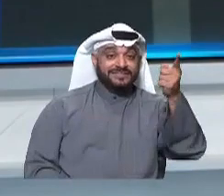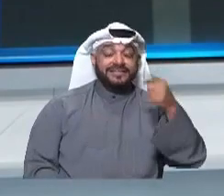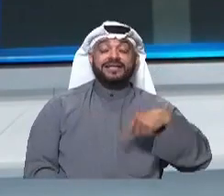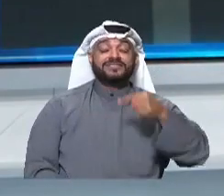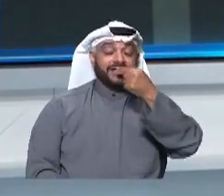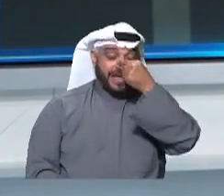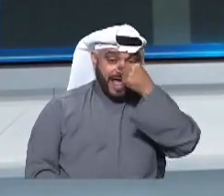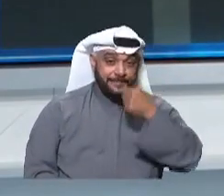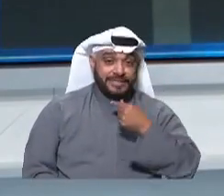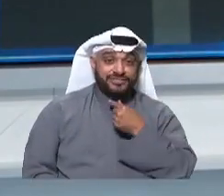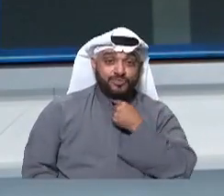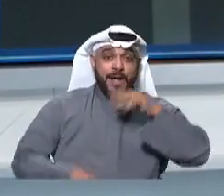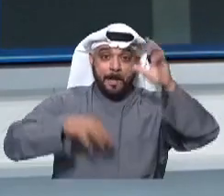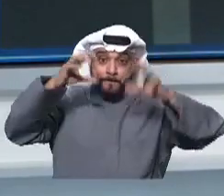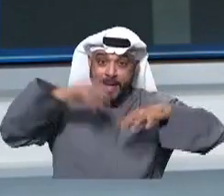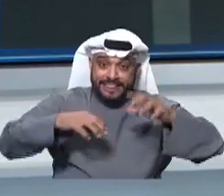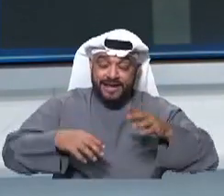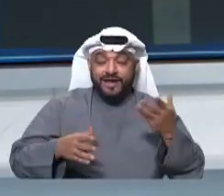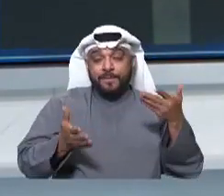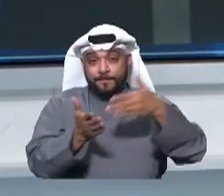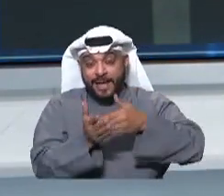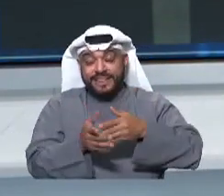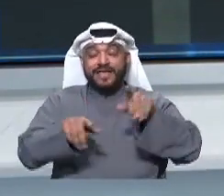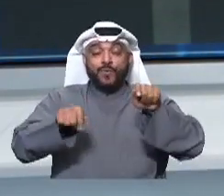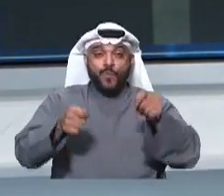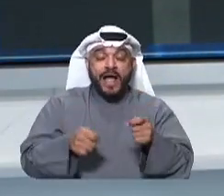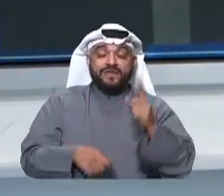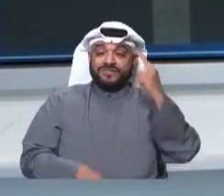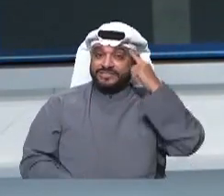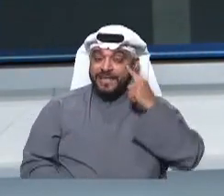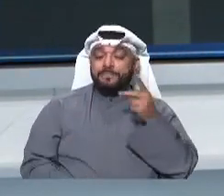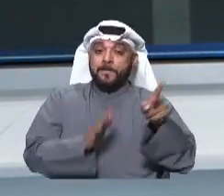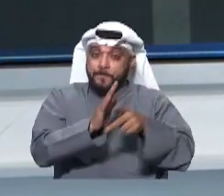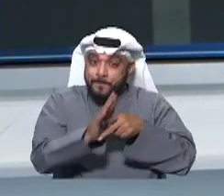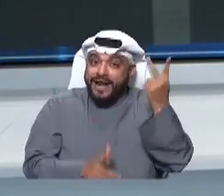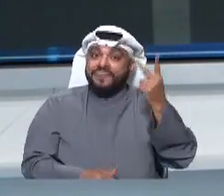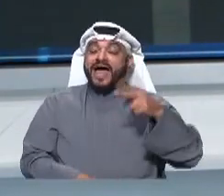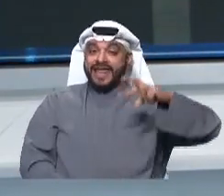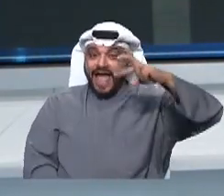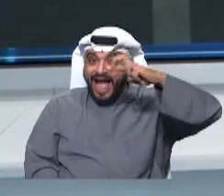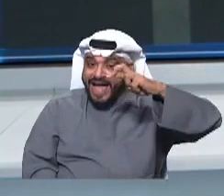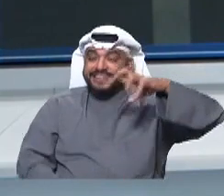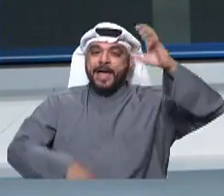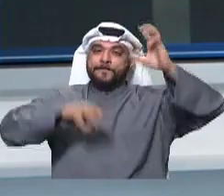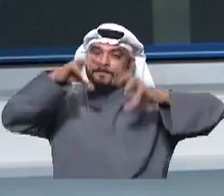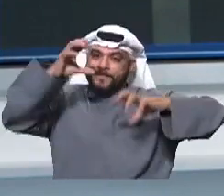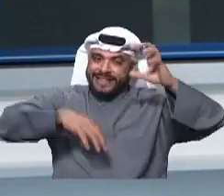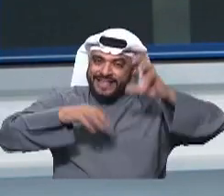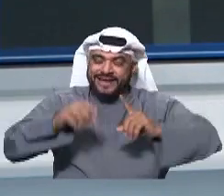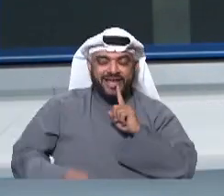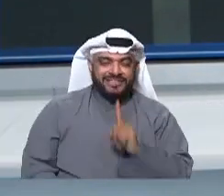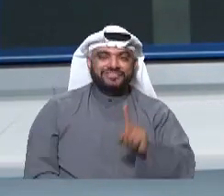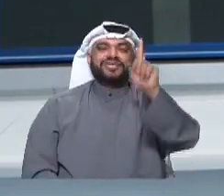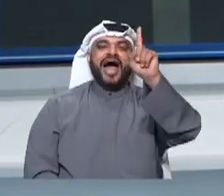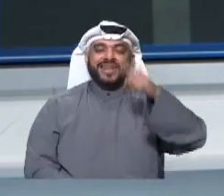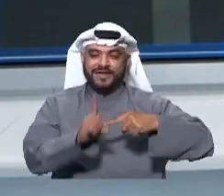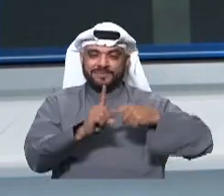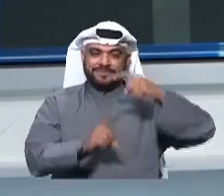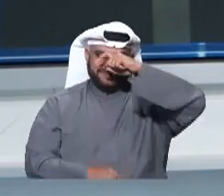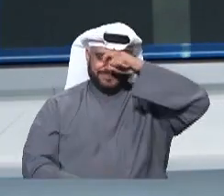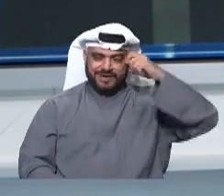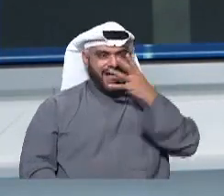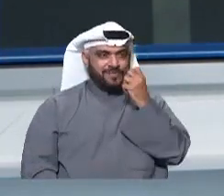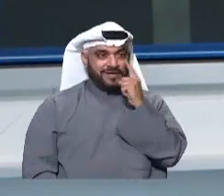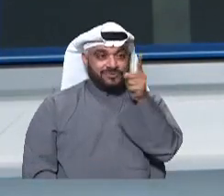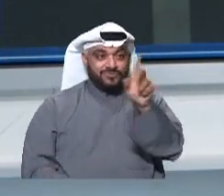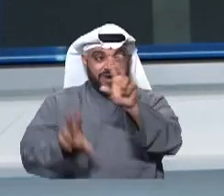الأحد، وأيضا استمرار الرياح الجنوبية الشرقية قد تنشط على فترات تتراوح سرعتها بشكل عام ما بين 12 إلى